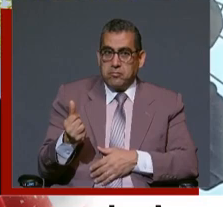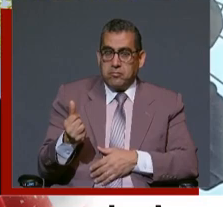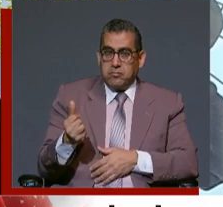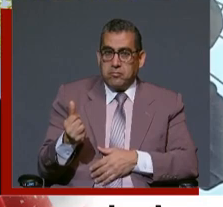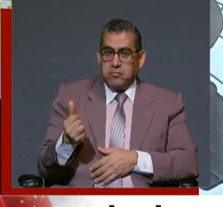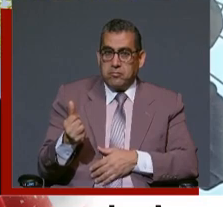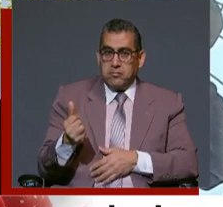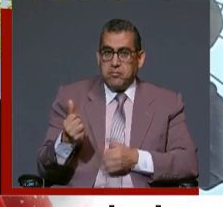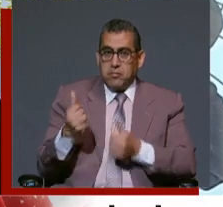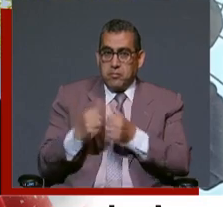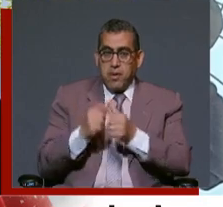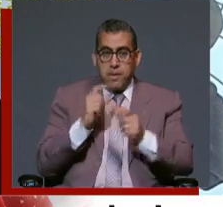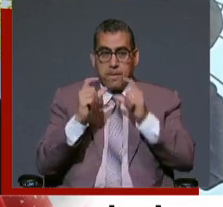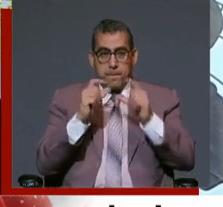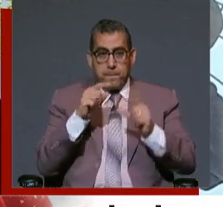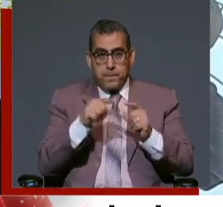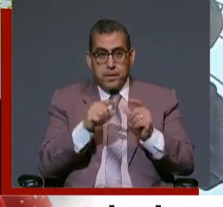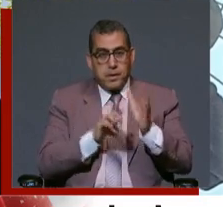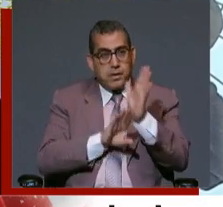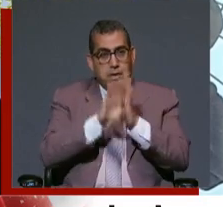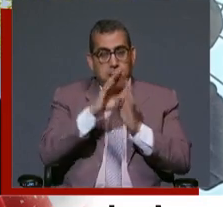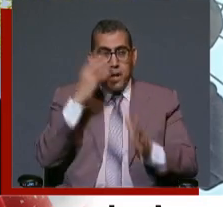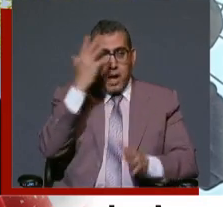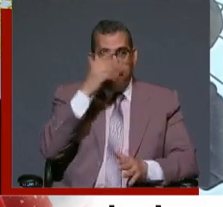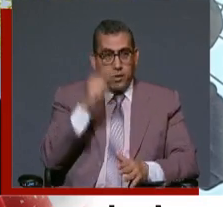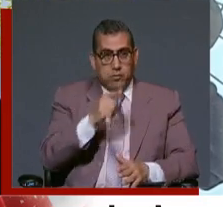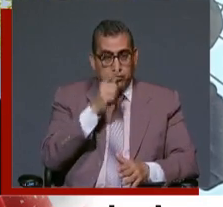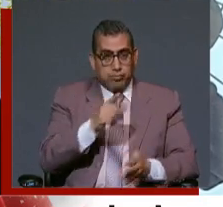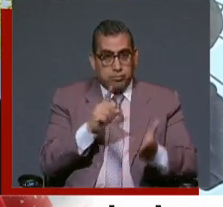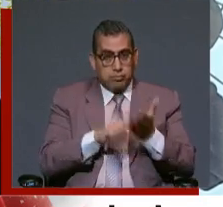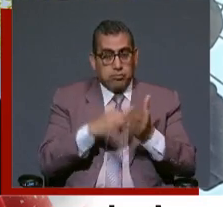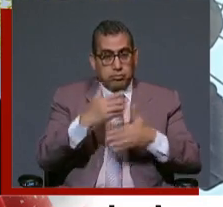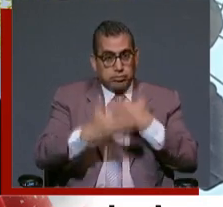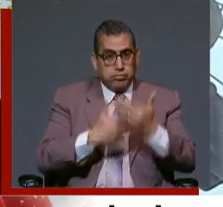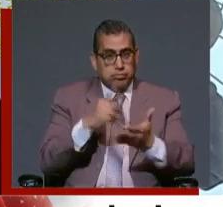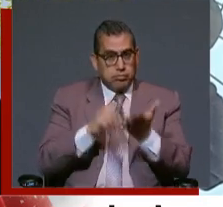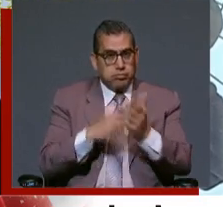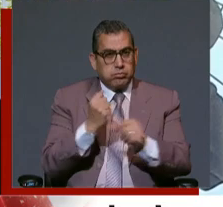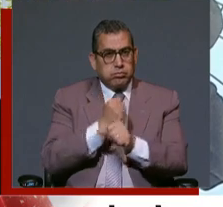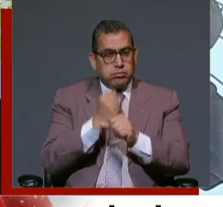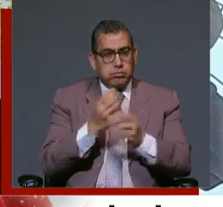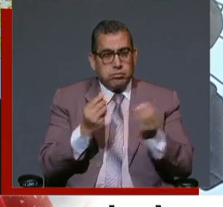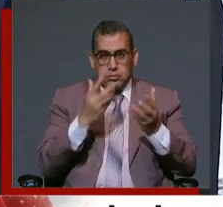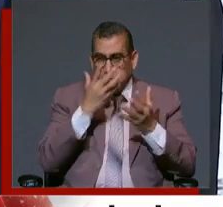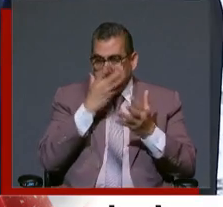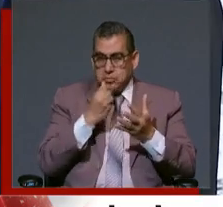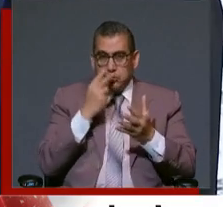إن بنك التنمية الأفريقي يلعب دوره بشكل